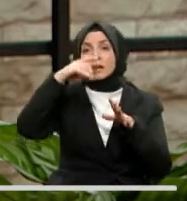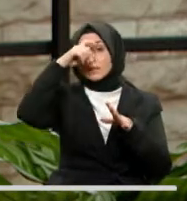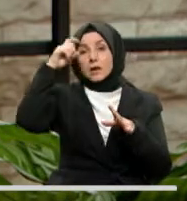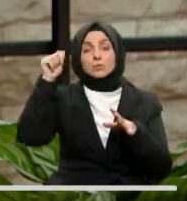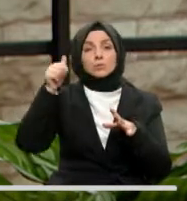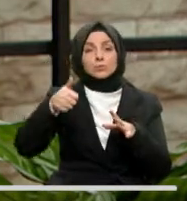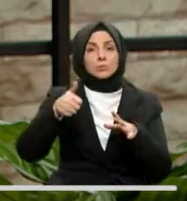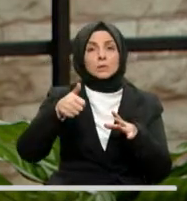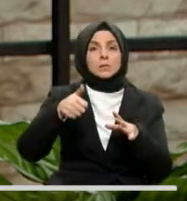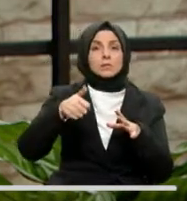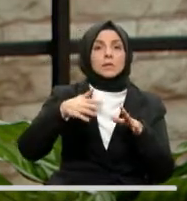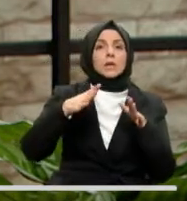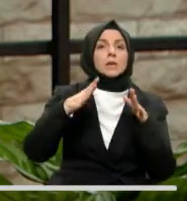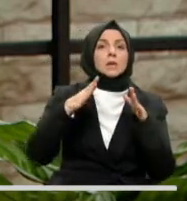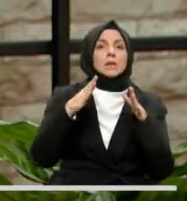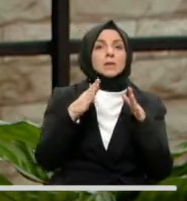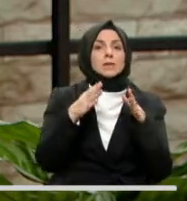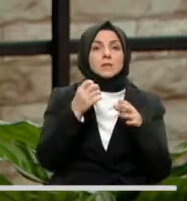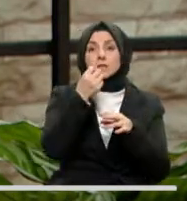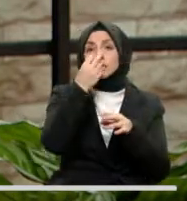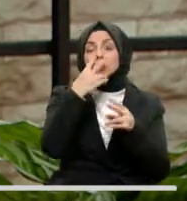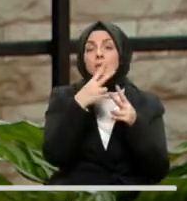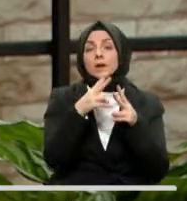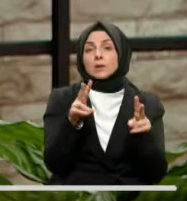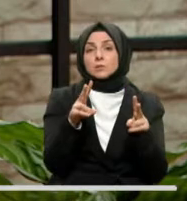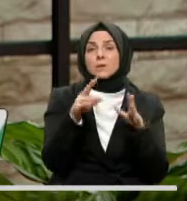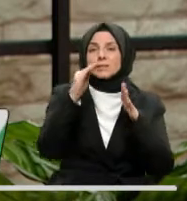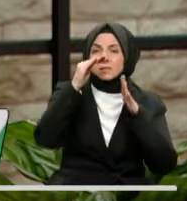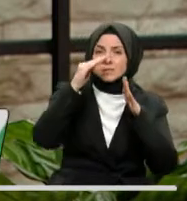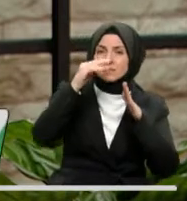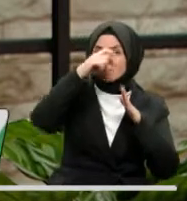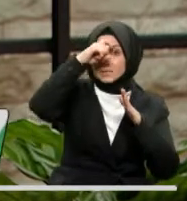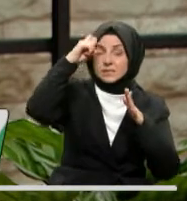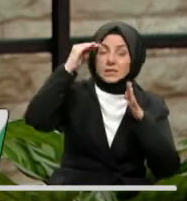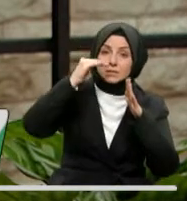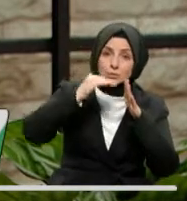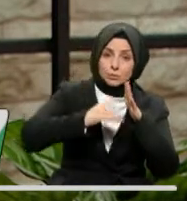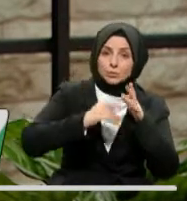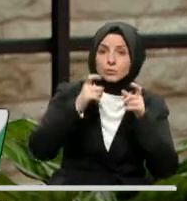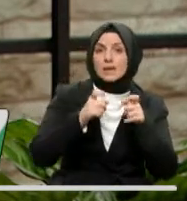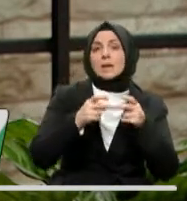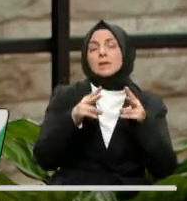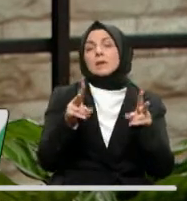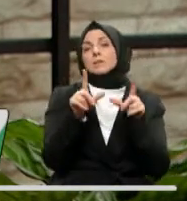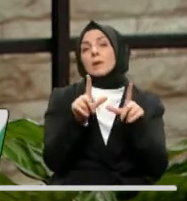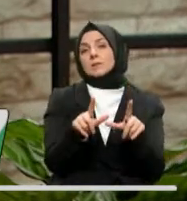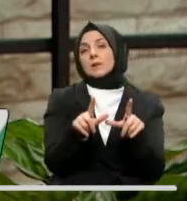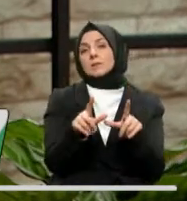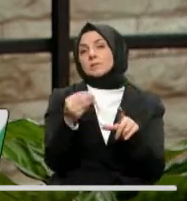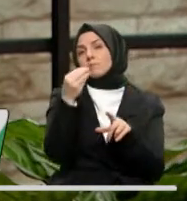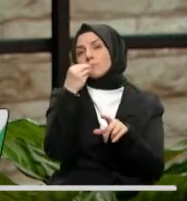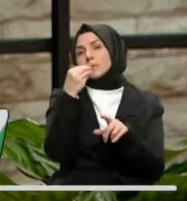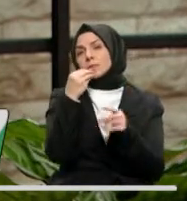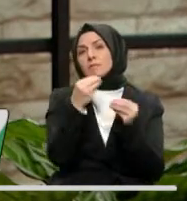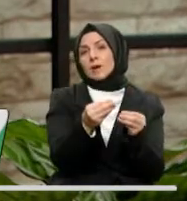serin bir yerde sıcaklığı 20 derecenin altına düştüğü bir yerde 8 hafta bekletmeniz gerekiyor besin vermek Çiçek Açtığı mı açtırmaz